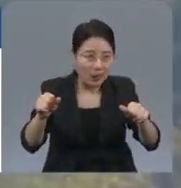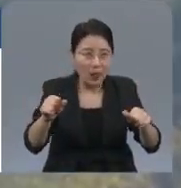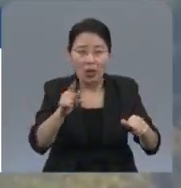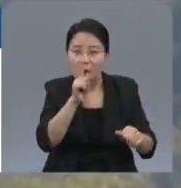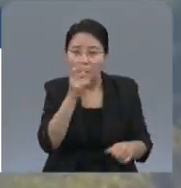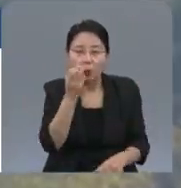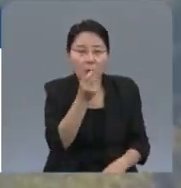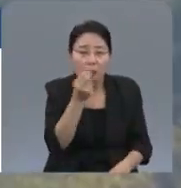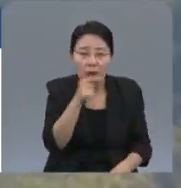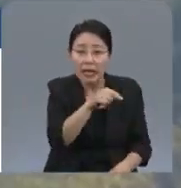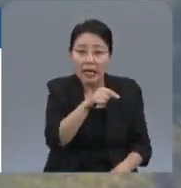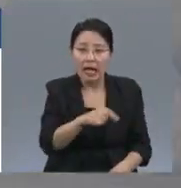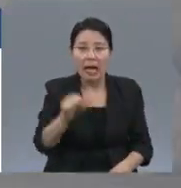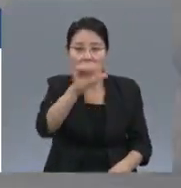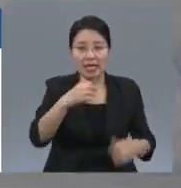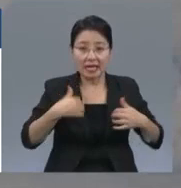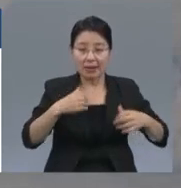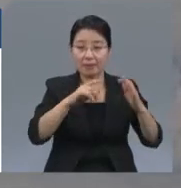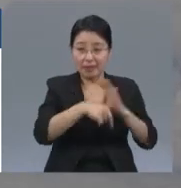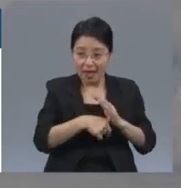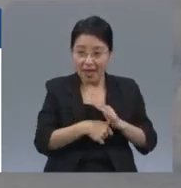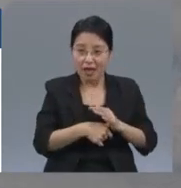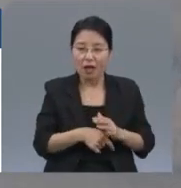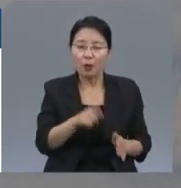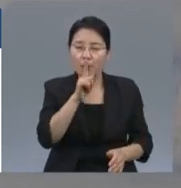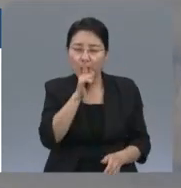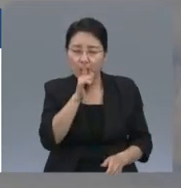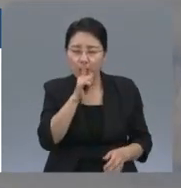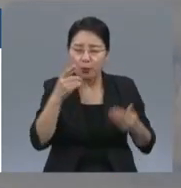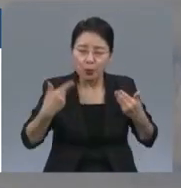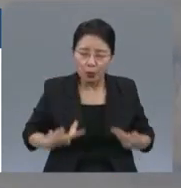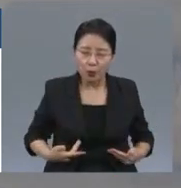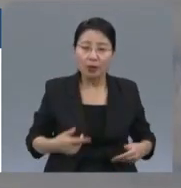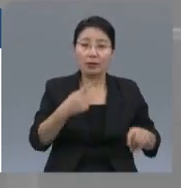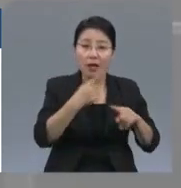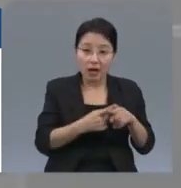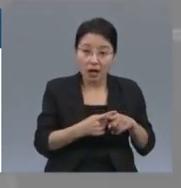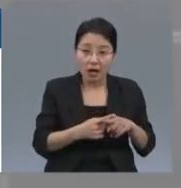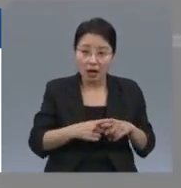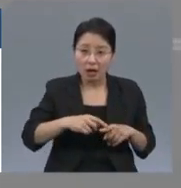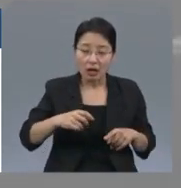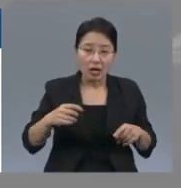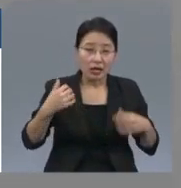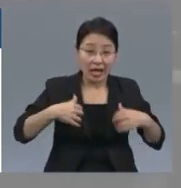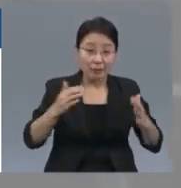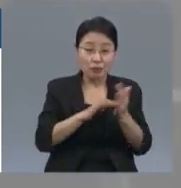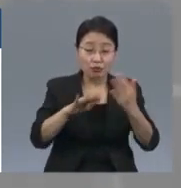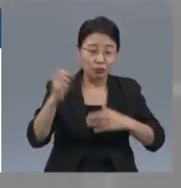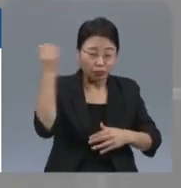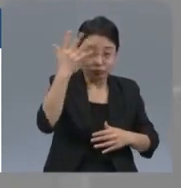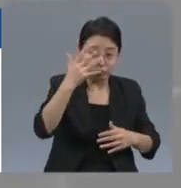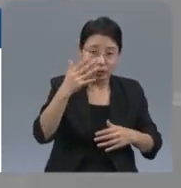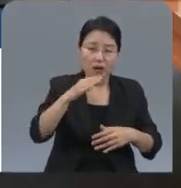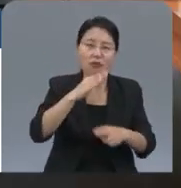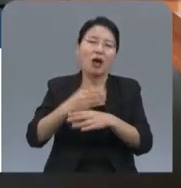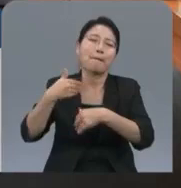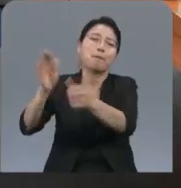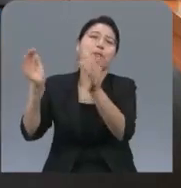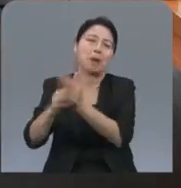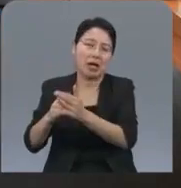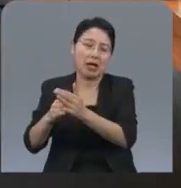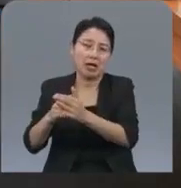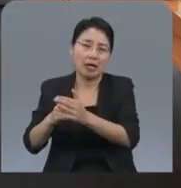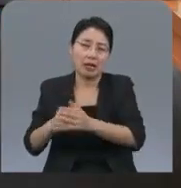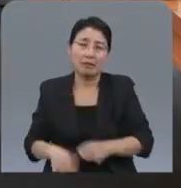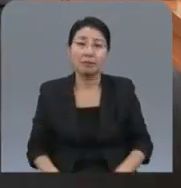diện Tổ chức công lý cho Bắc Triều Tiên cho biết hình ảnh của Trung Quốc sẽ bị tổn hại nặng nề và là một đòn chí mạng cho nước này khi sự thật về việc cưỡng ép hồi